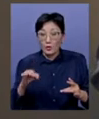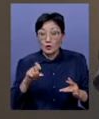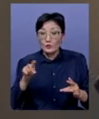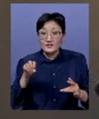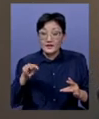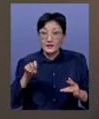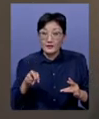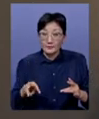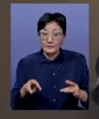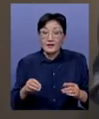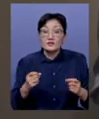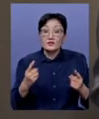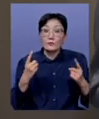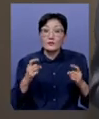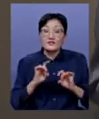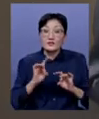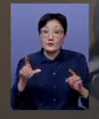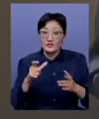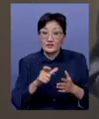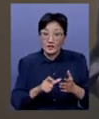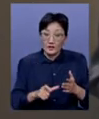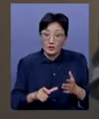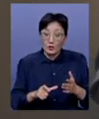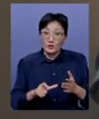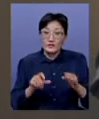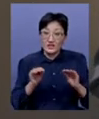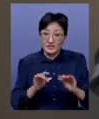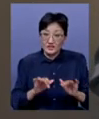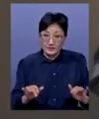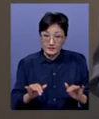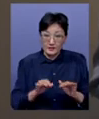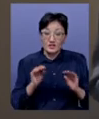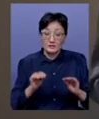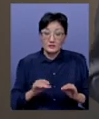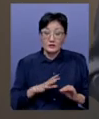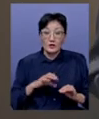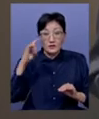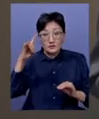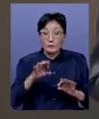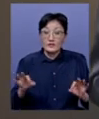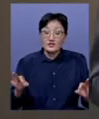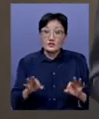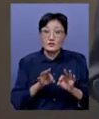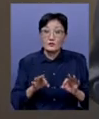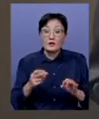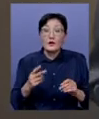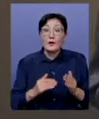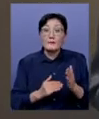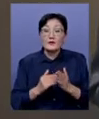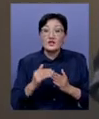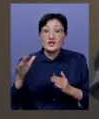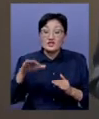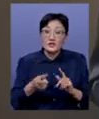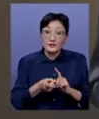«Есіңе мені алғайсың куә бол» секілді халқа кеңінен танымал шығармалары да жазылған. Қазақ музыкасының биік шыңына айналған